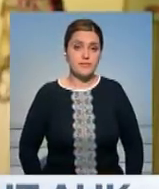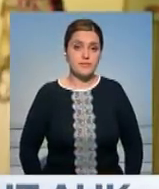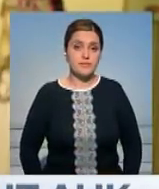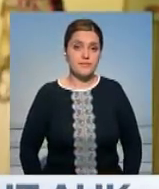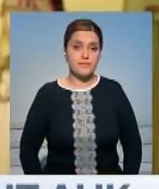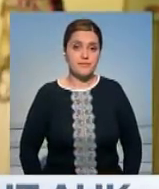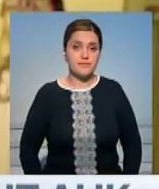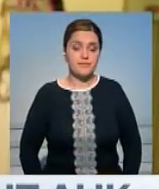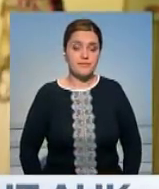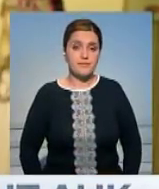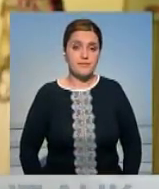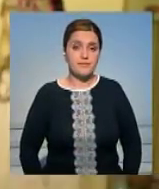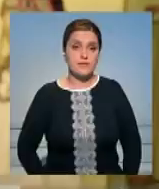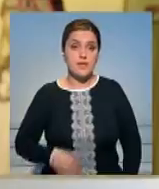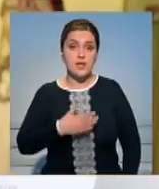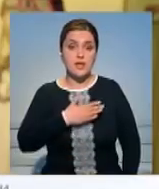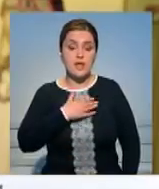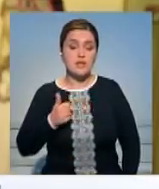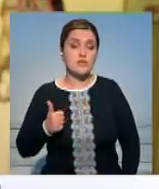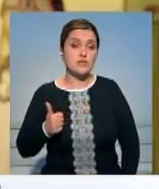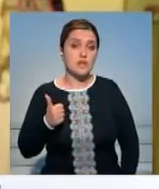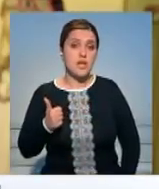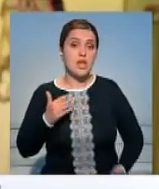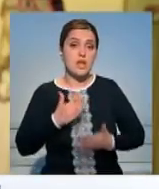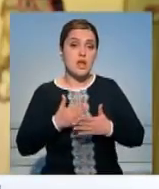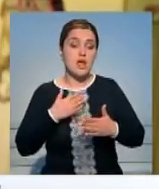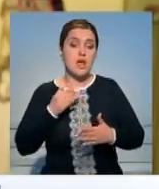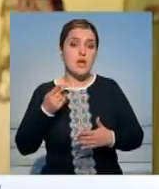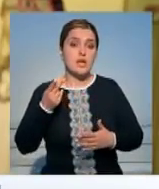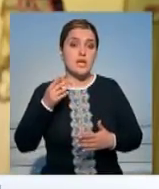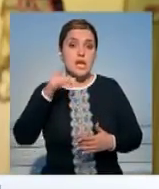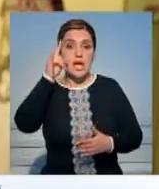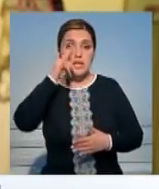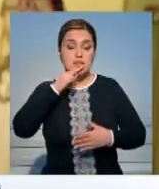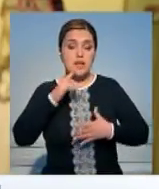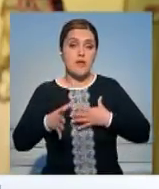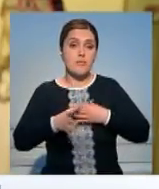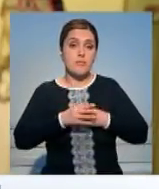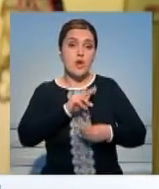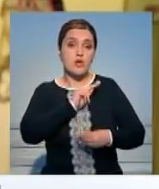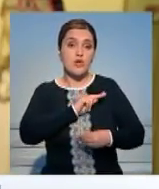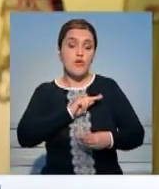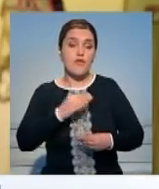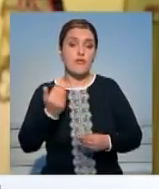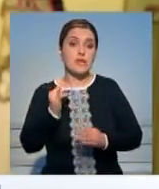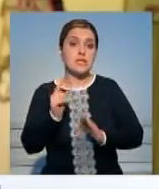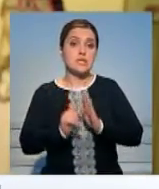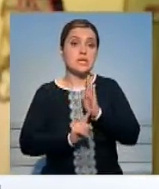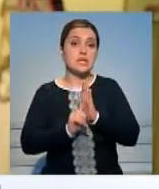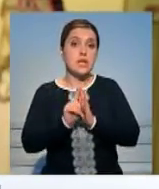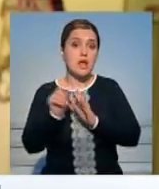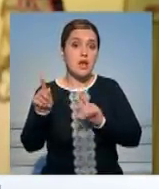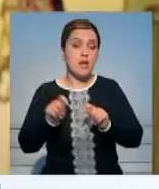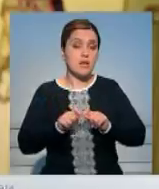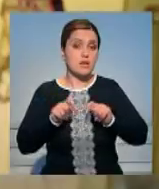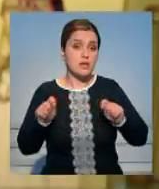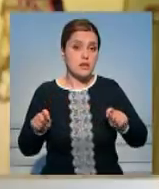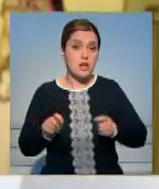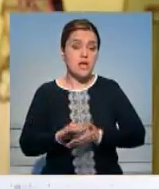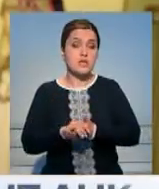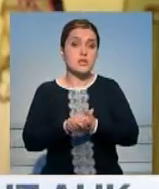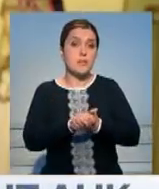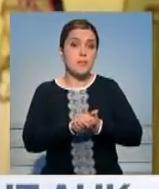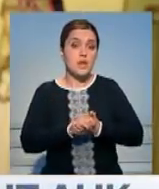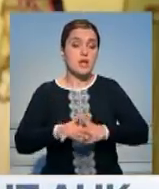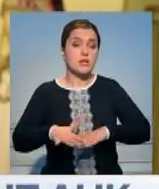большая честь работать вместе с коллегами из Казахстана, потому что вы изначально создали Ассамблею народа Казахстана,